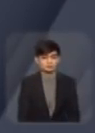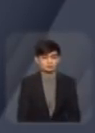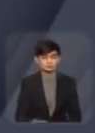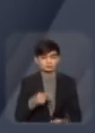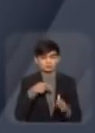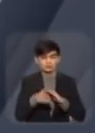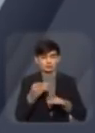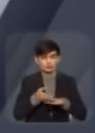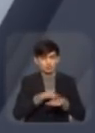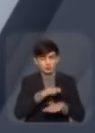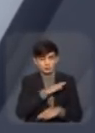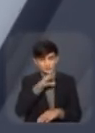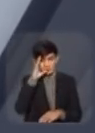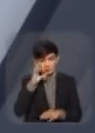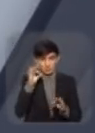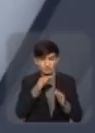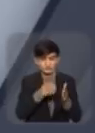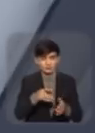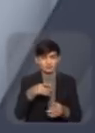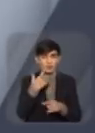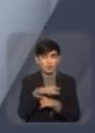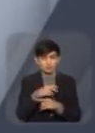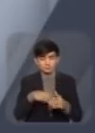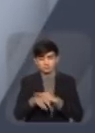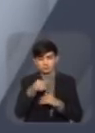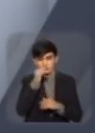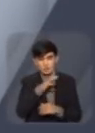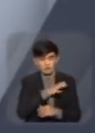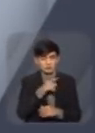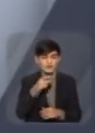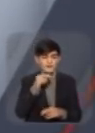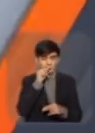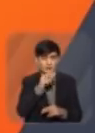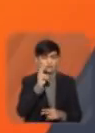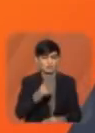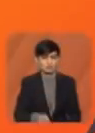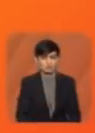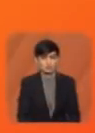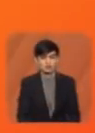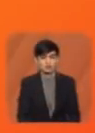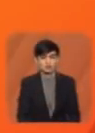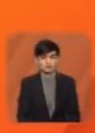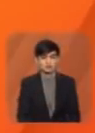Ауыр күйзеліске ұшыраған оқушының көшеге шыға алмай қалуы кімнің кінәсі?